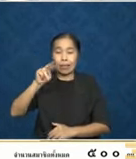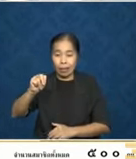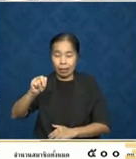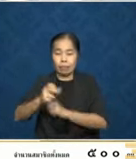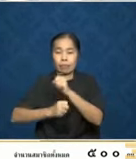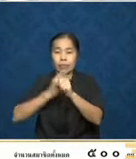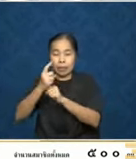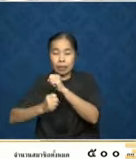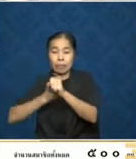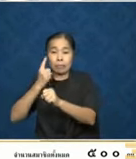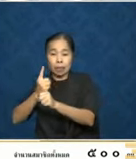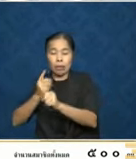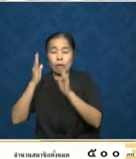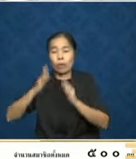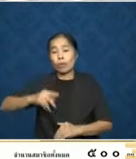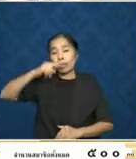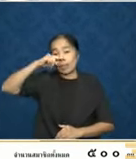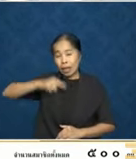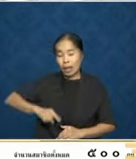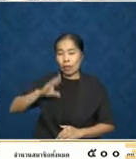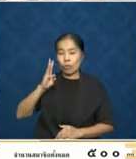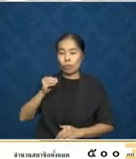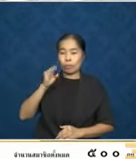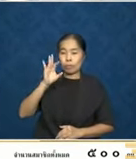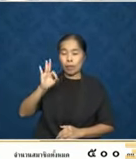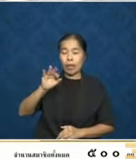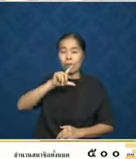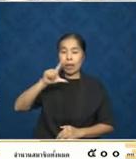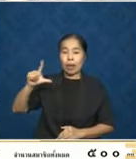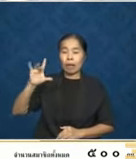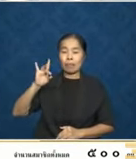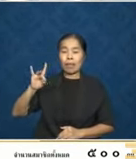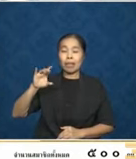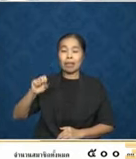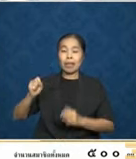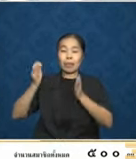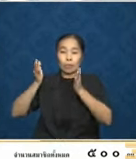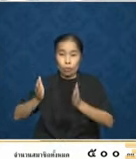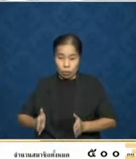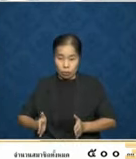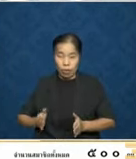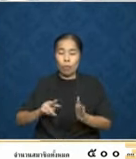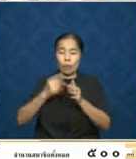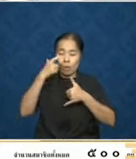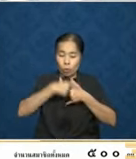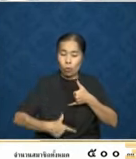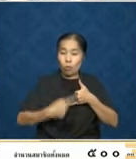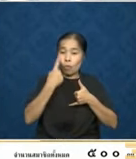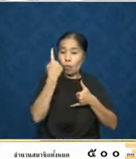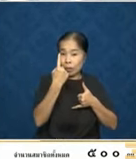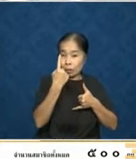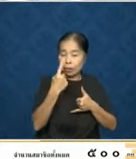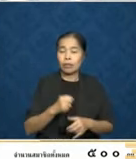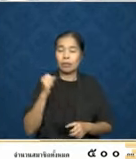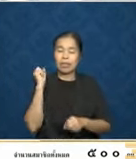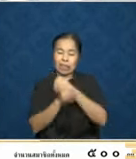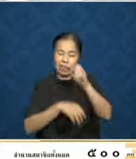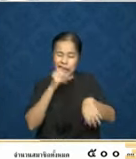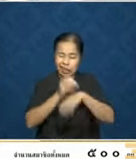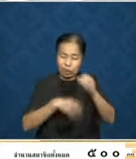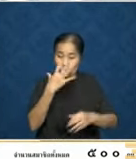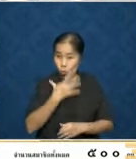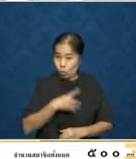ากรคนไทยทั้งสิ้น69ล้าน8แสนคนนั้นเท่ากับว่าคนไทย1คนครับสามารถสร้างขยะได้ถึง